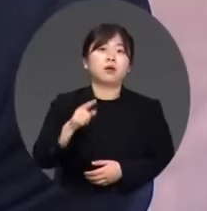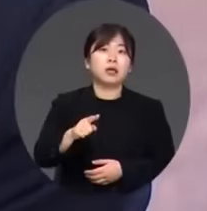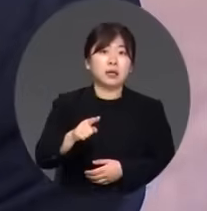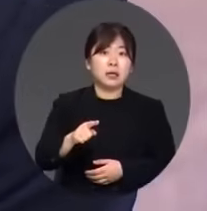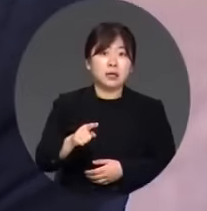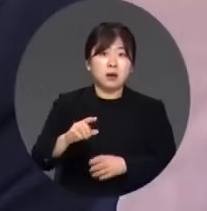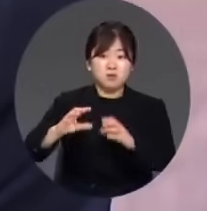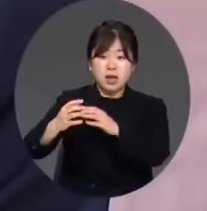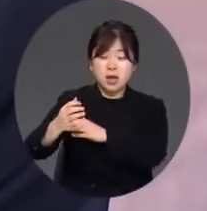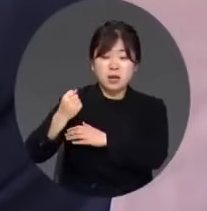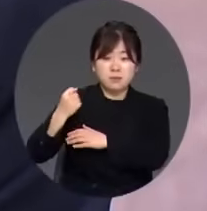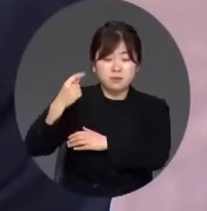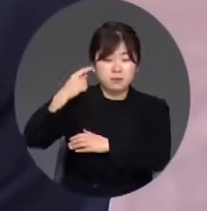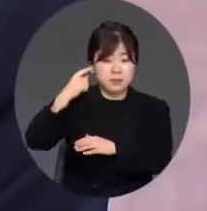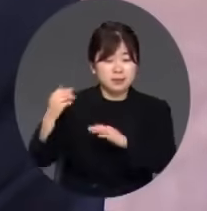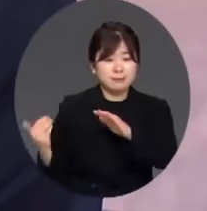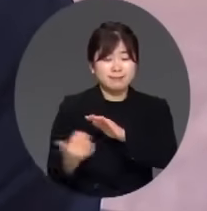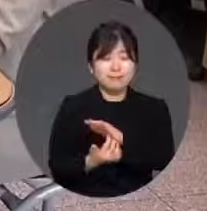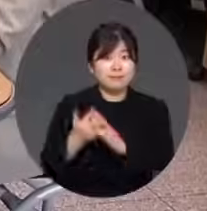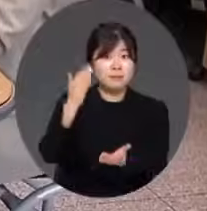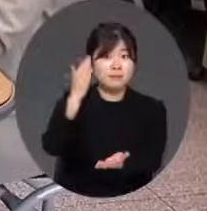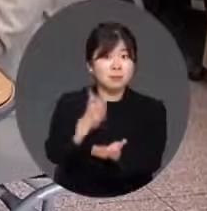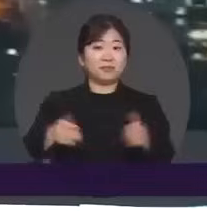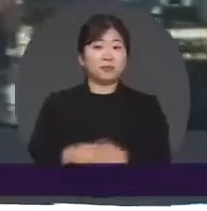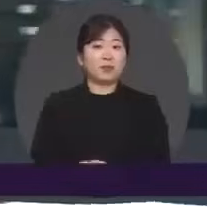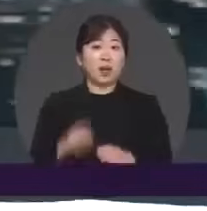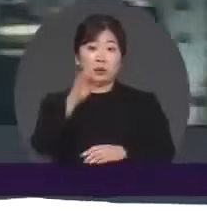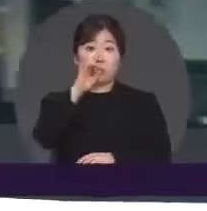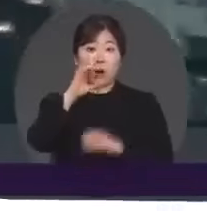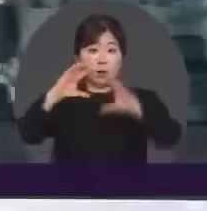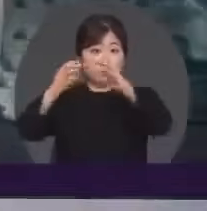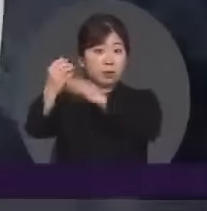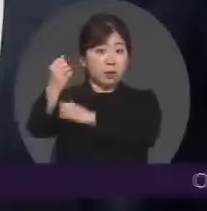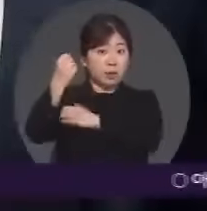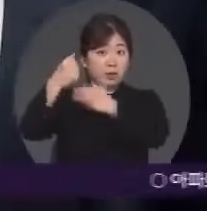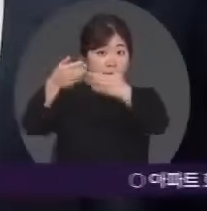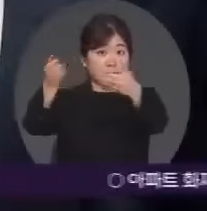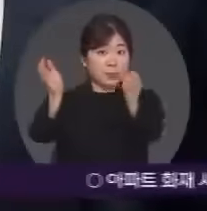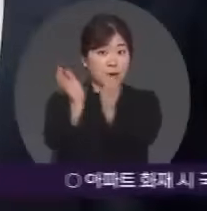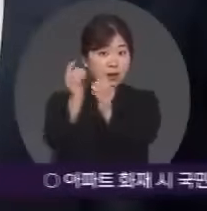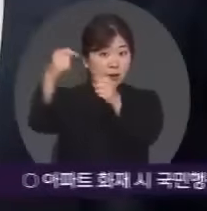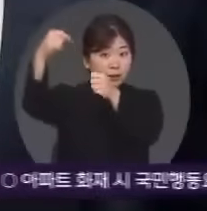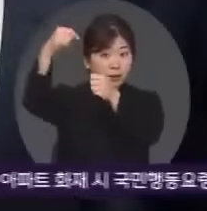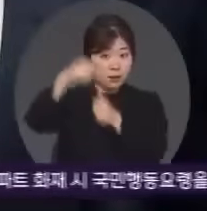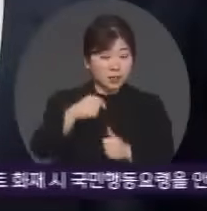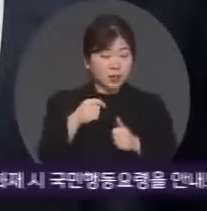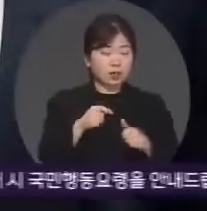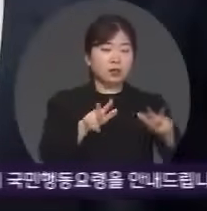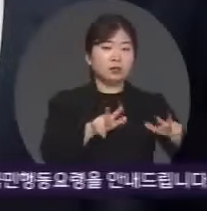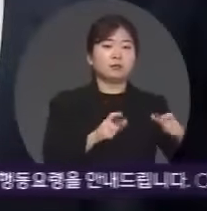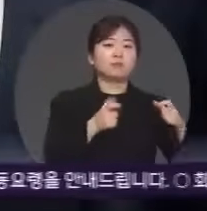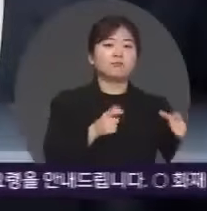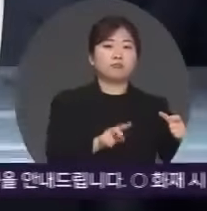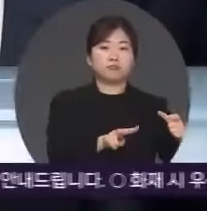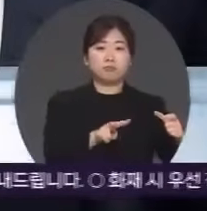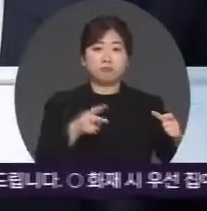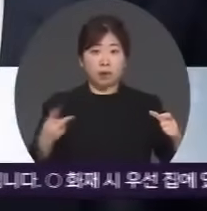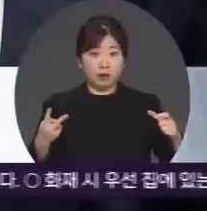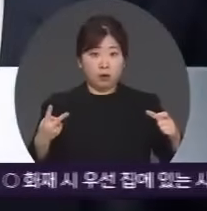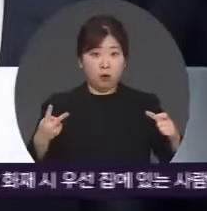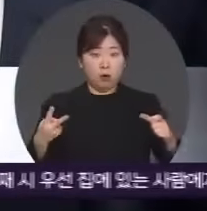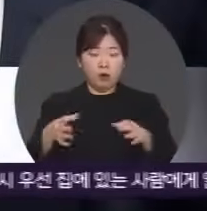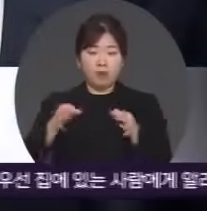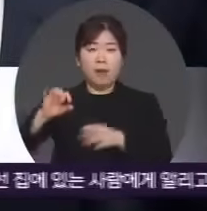수복을 위한 불쏘시개가 아니라고 밝혔습니다. 밀양, 의령, 함안, 창녕 지역구 국회의원인 조혜진 의원이